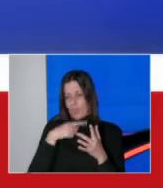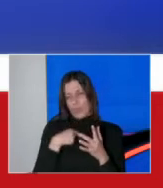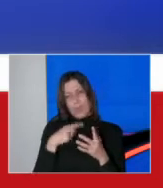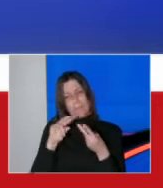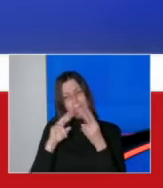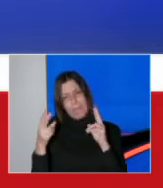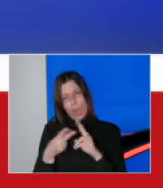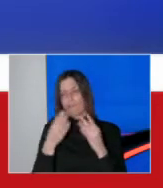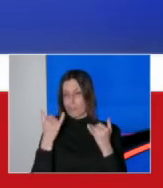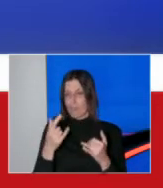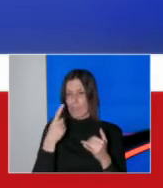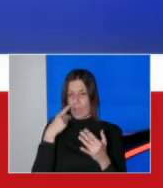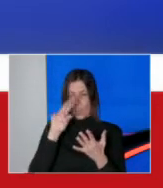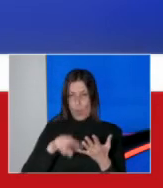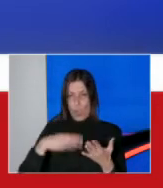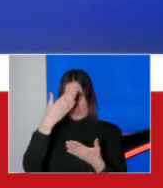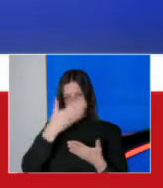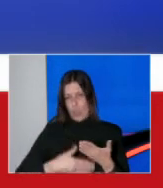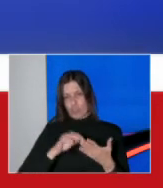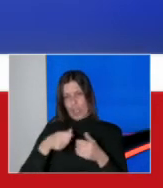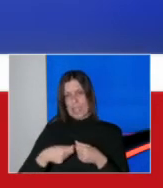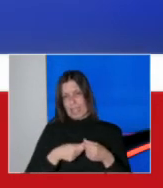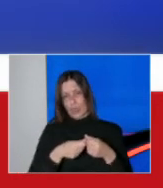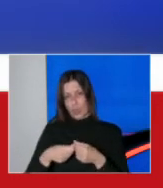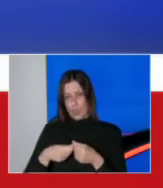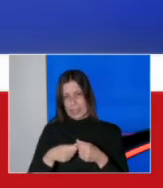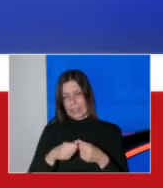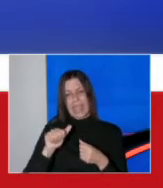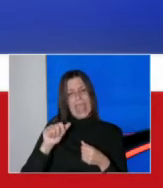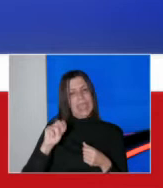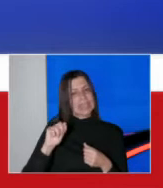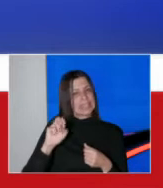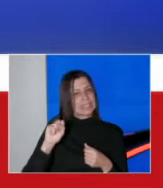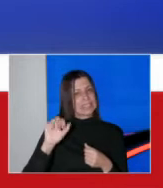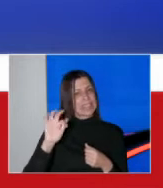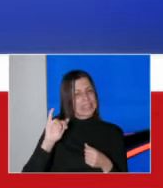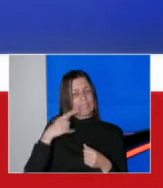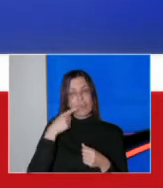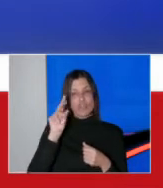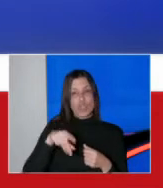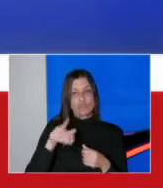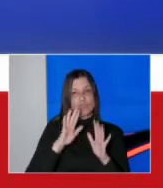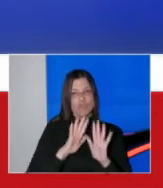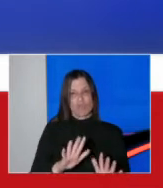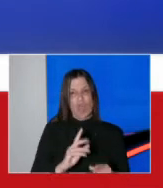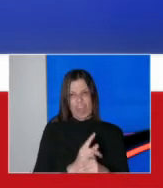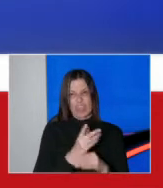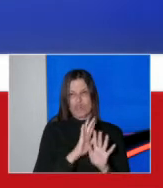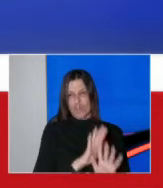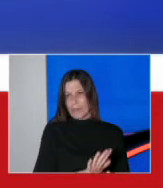והנה, עכשיו אתה קורא את הדוח של אותו ארגון אמנסטי, ואתה אומר, זה דוח שנגוע באנטישמיות.